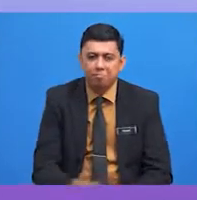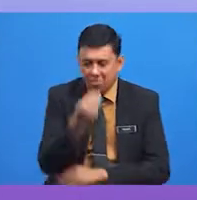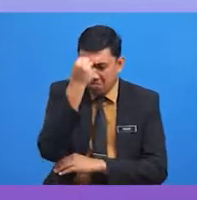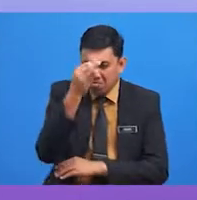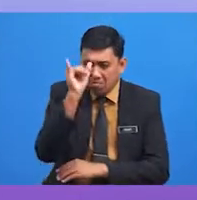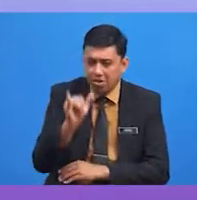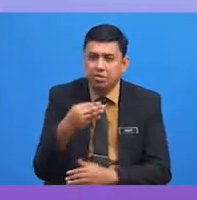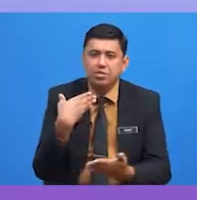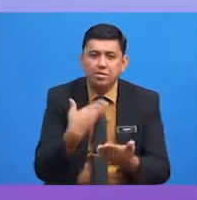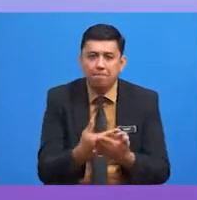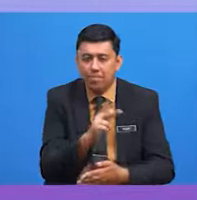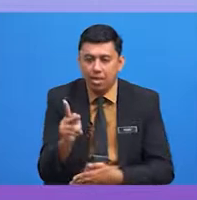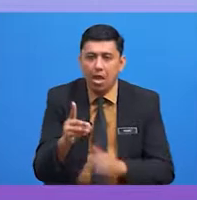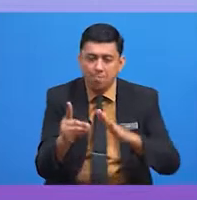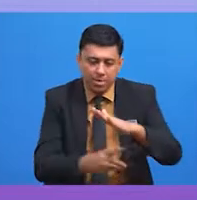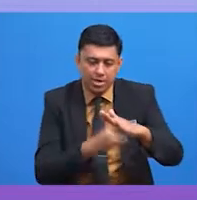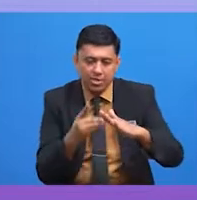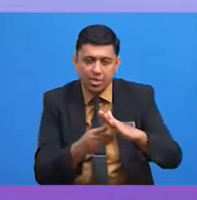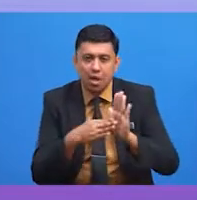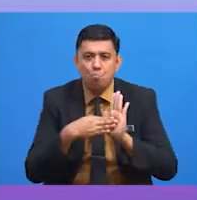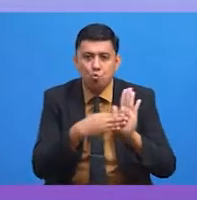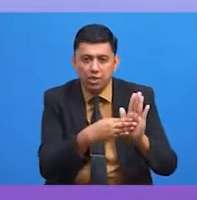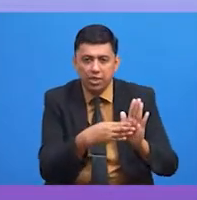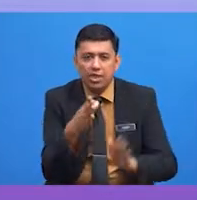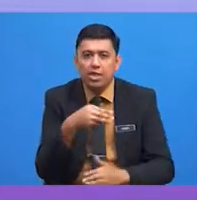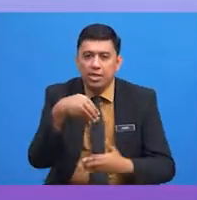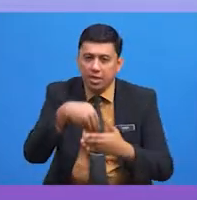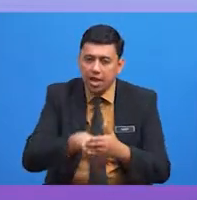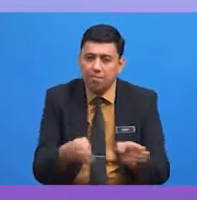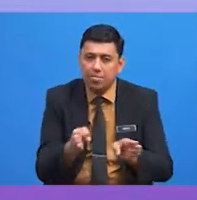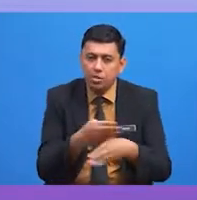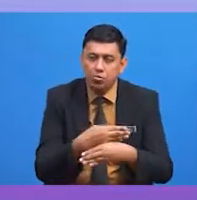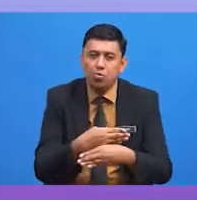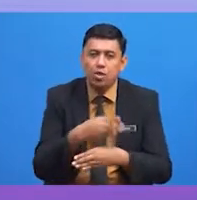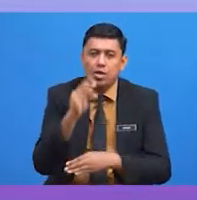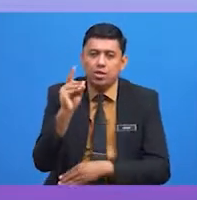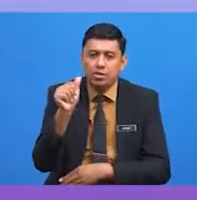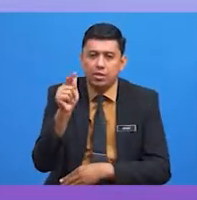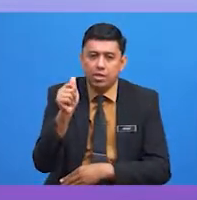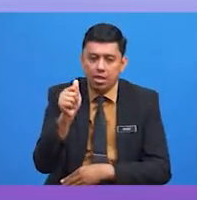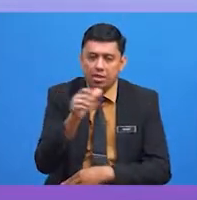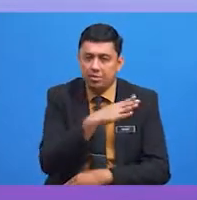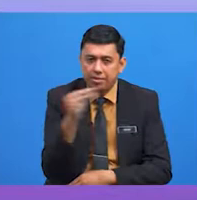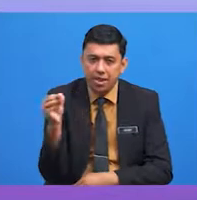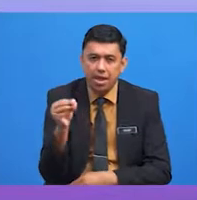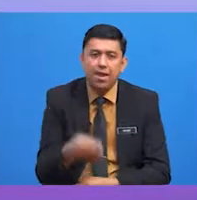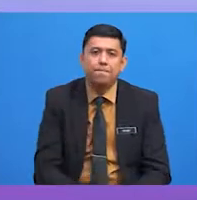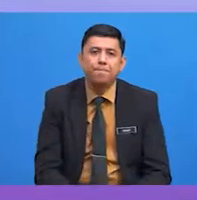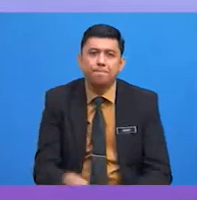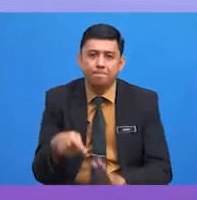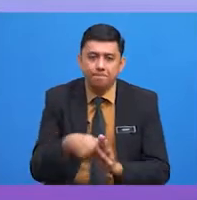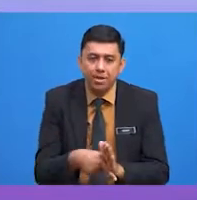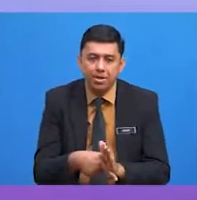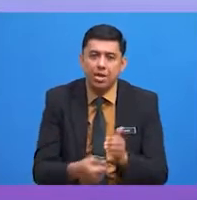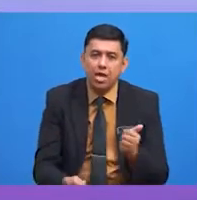yang disampaikan berdasarkan bukti dalam bentuk data dan